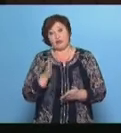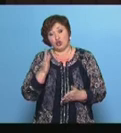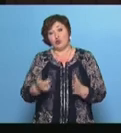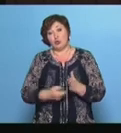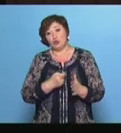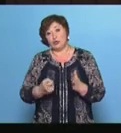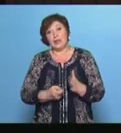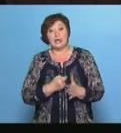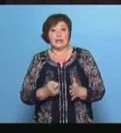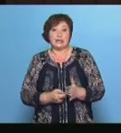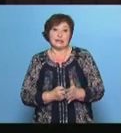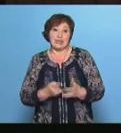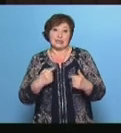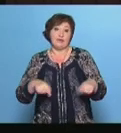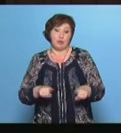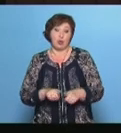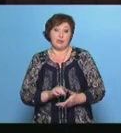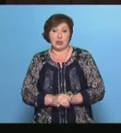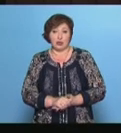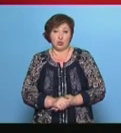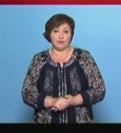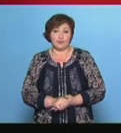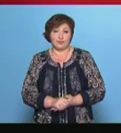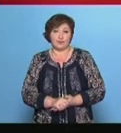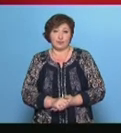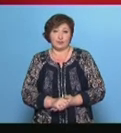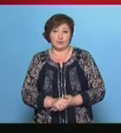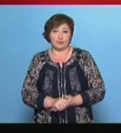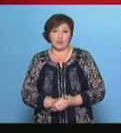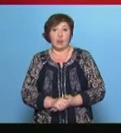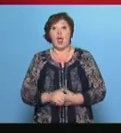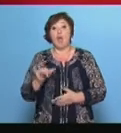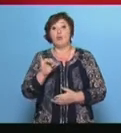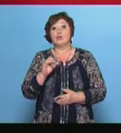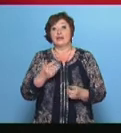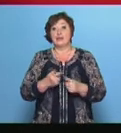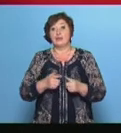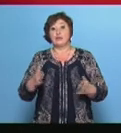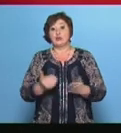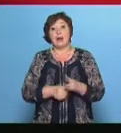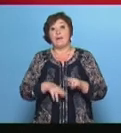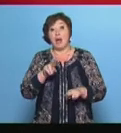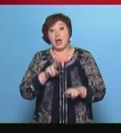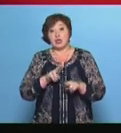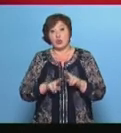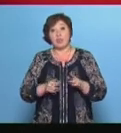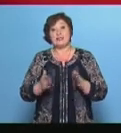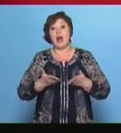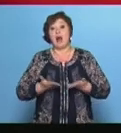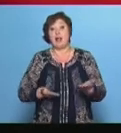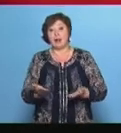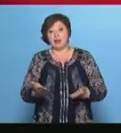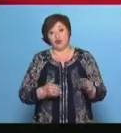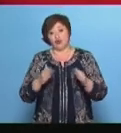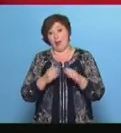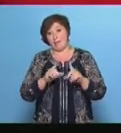Елена Обуховская, Василий Хохряков, телеканал «Моя Удмуртия». В Малой Пурге собираются построить лыжную базу. Правда, как